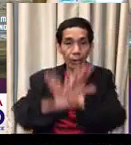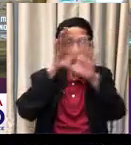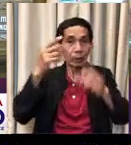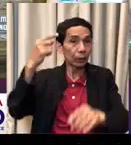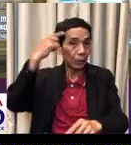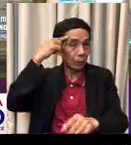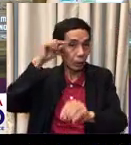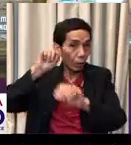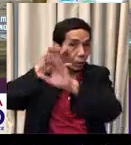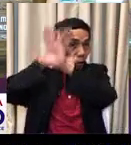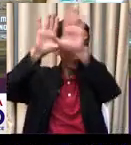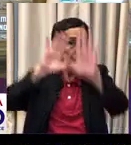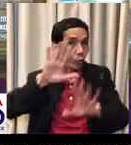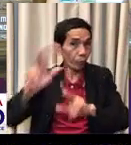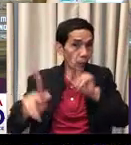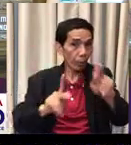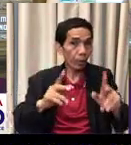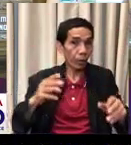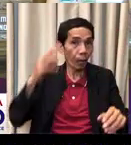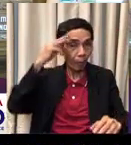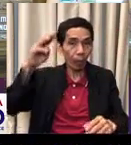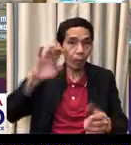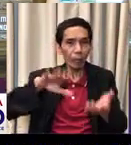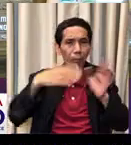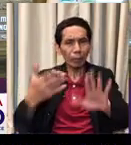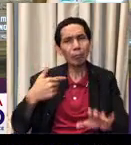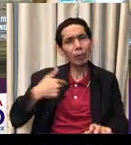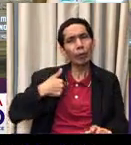kaisipan ng iyong mamamaya. Eh, Mayor, may patay kami.